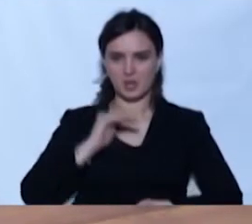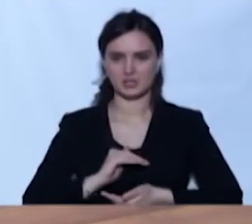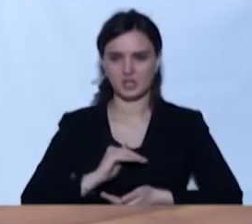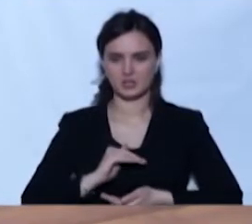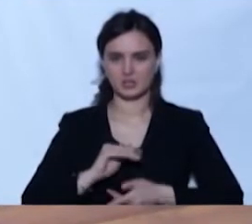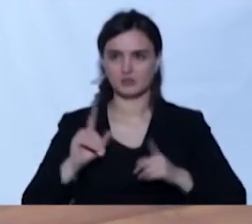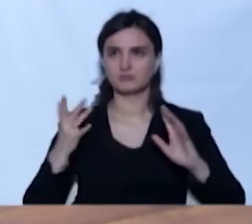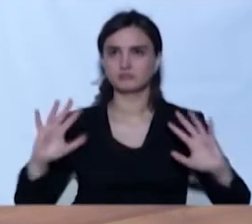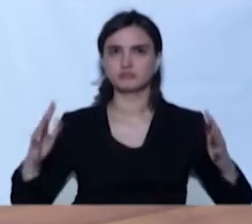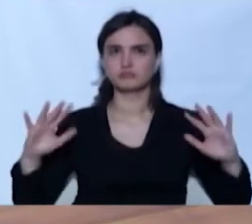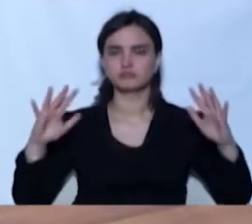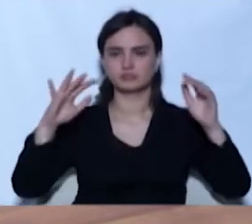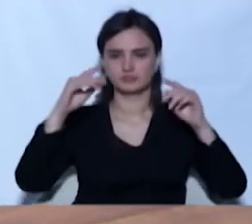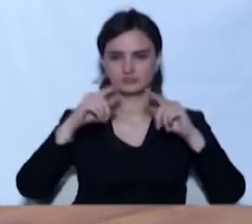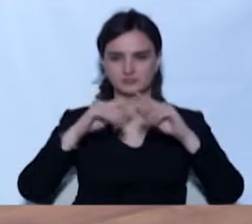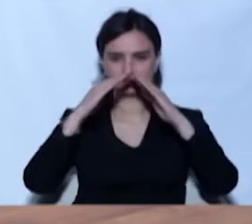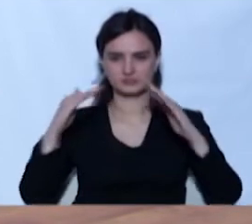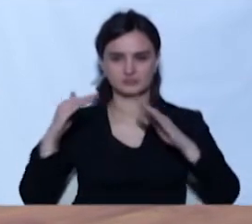ფორმების წინ. ათენის